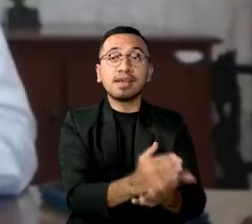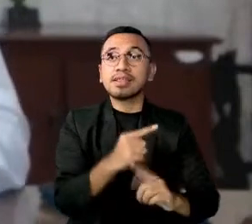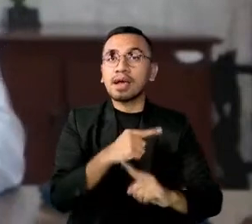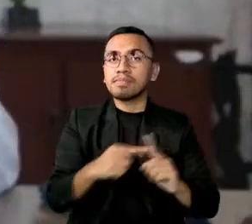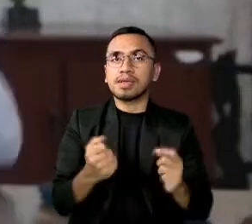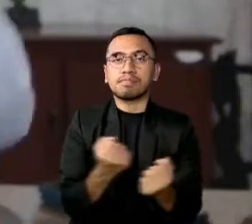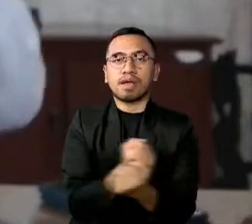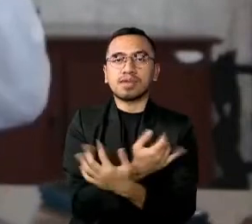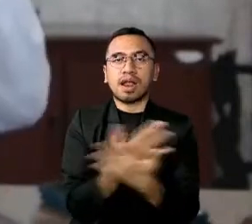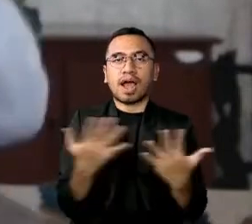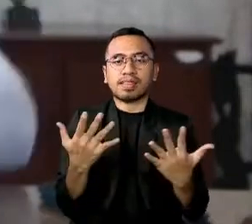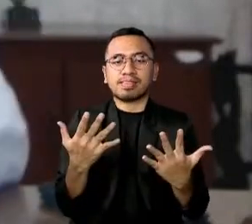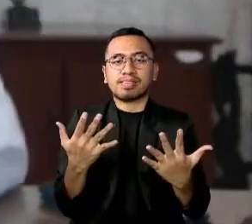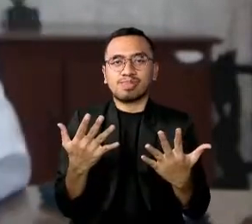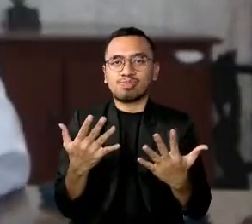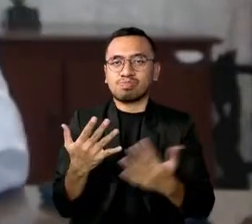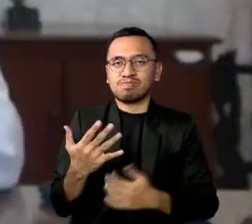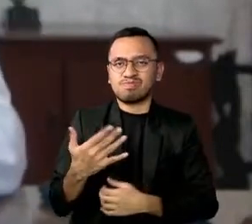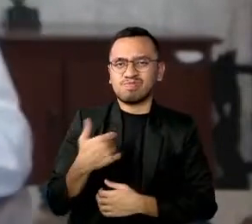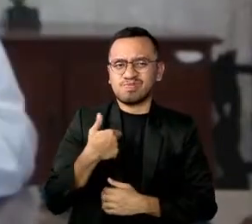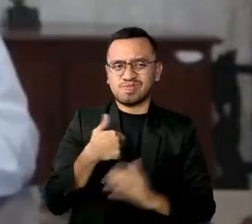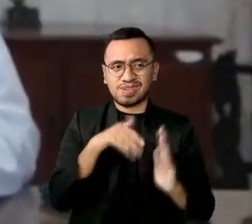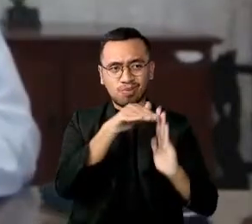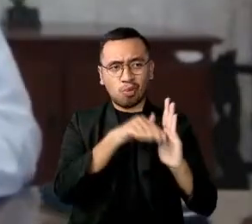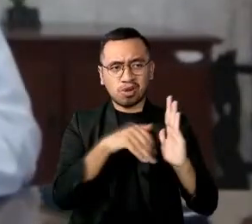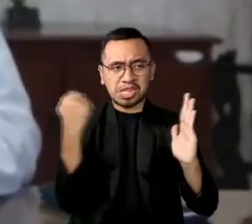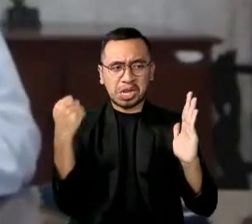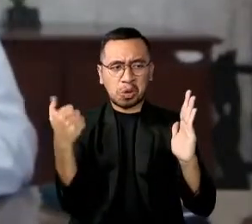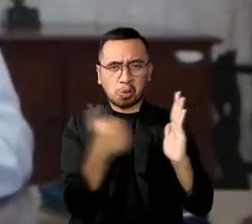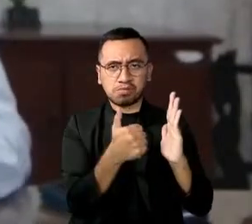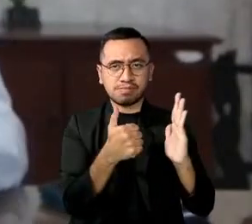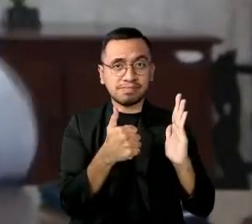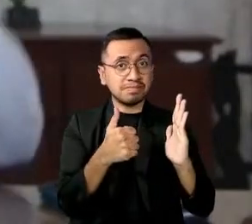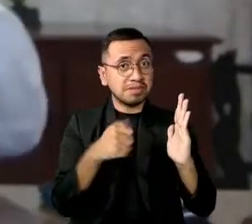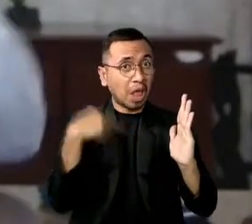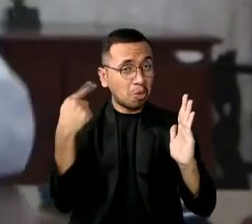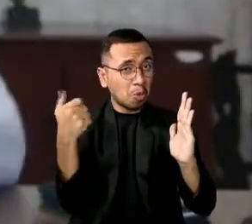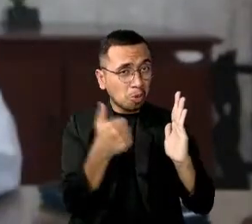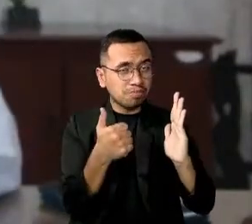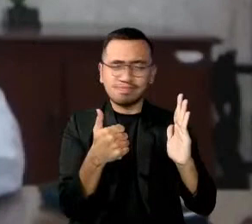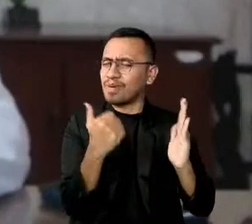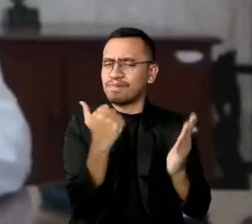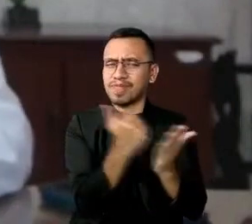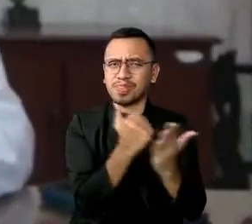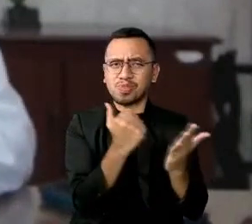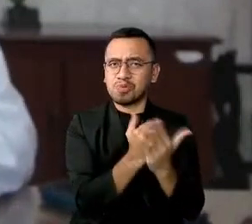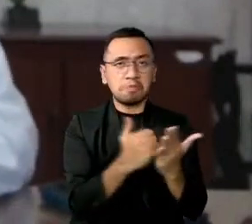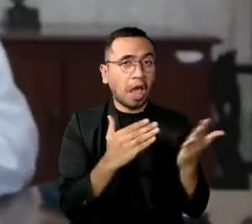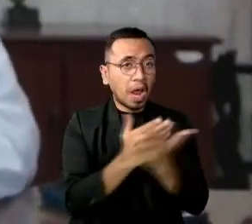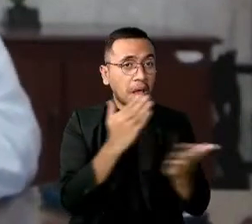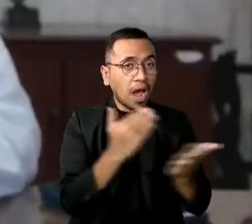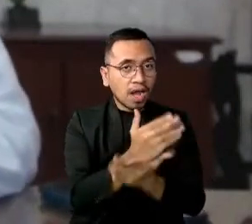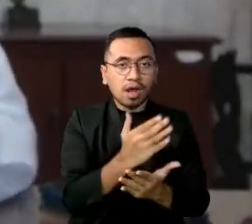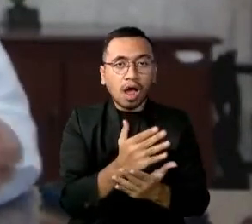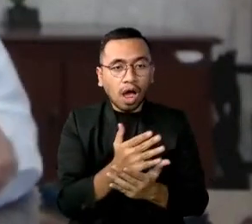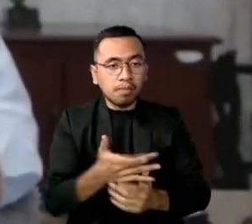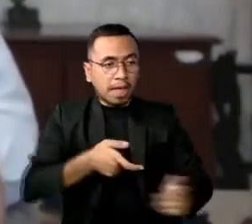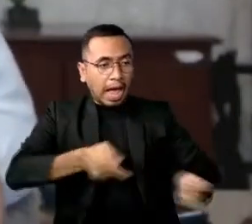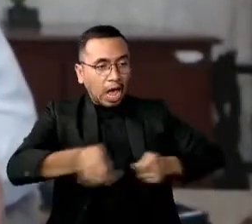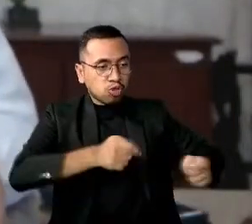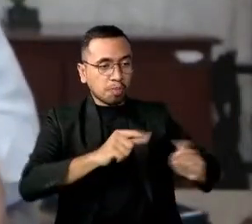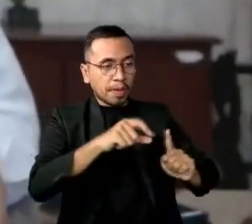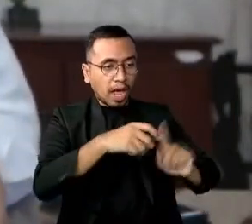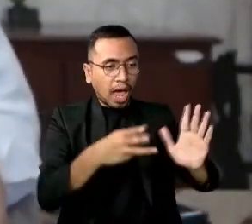telah menyempit melawan yang seragam putih melawan tidak semudah Bengkulu ya untuk diatur dengan